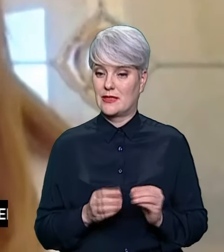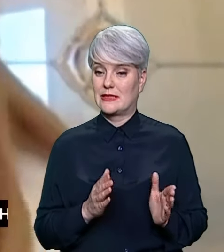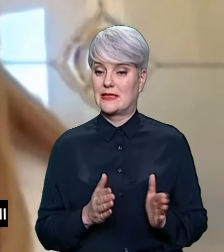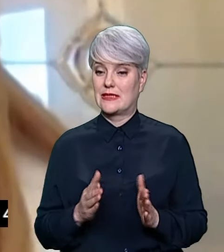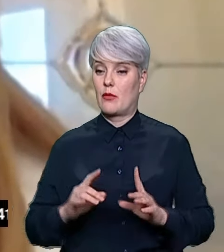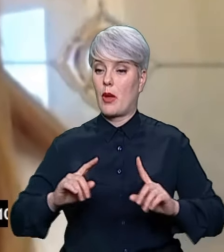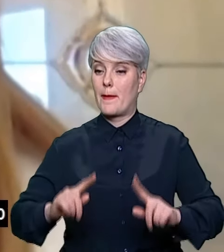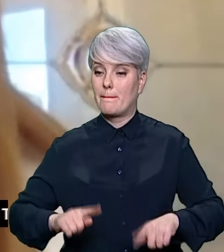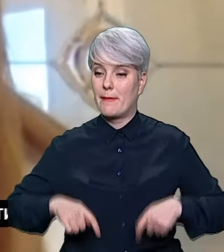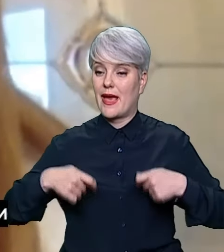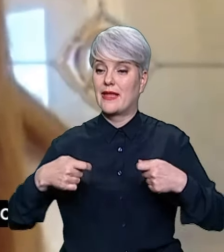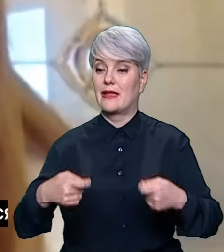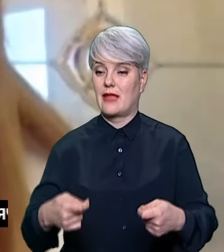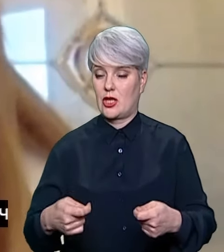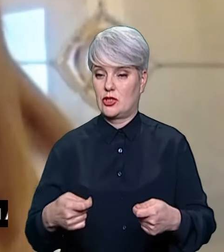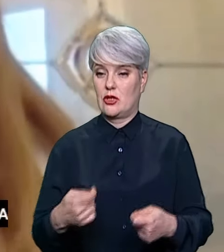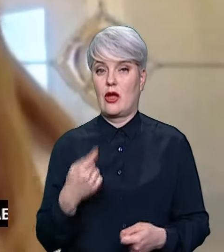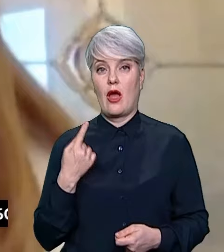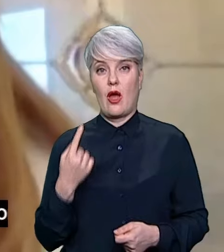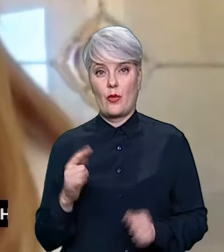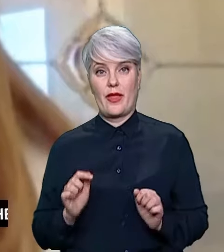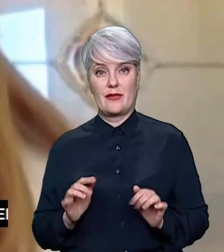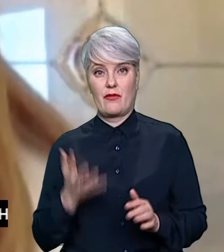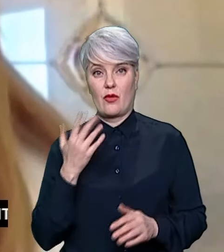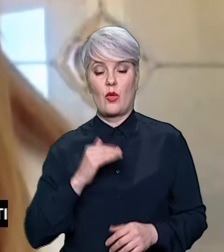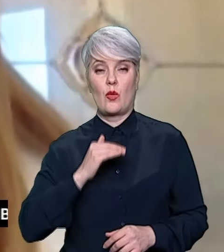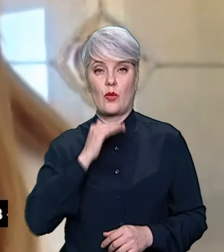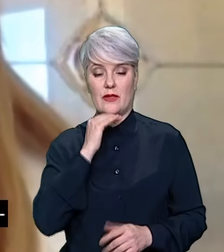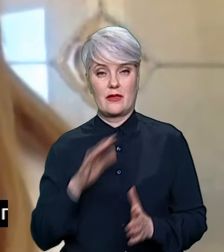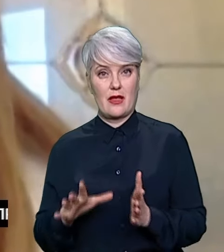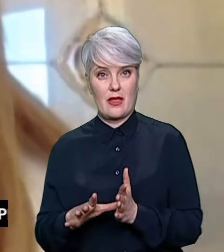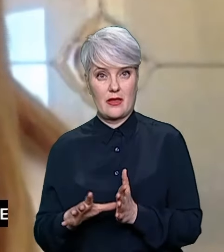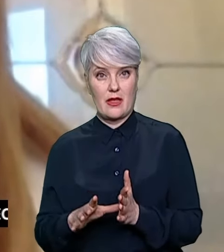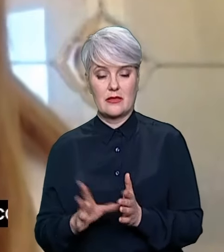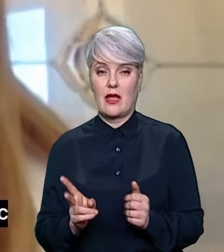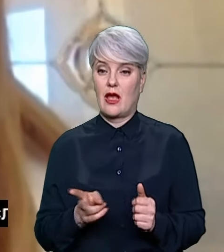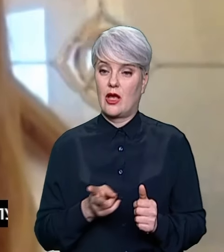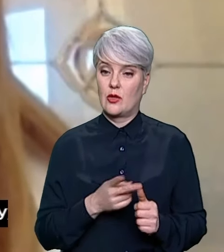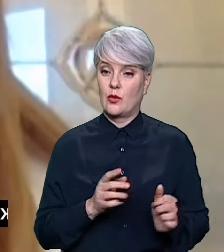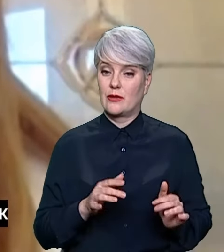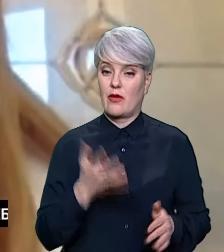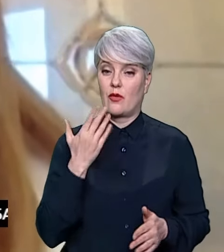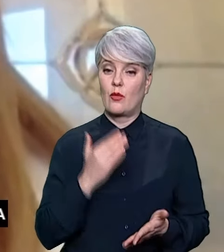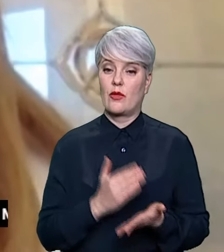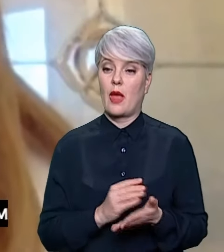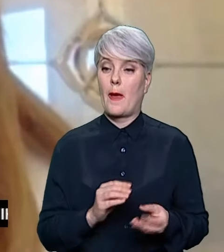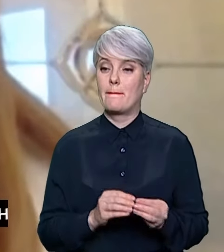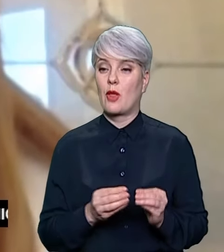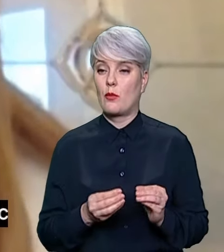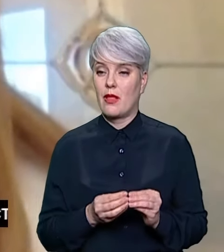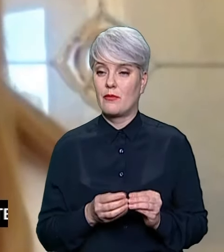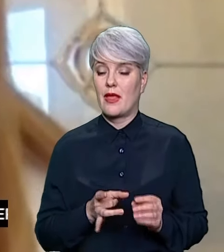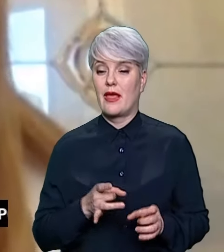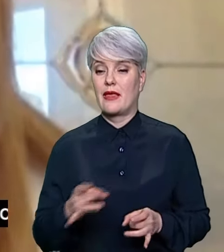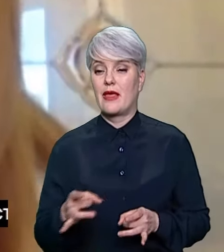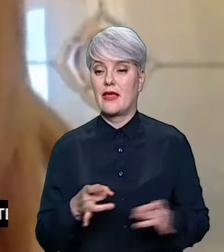системою передачі, тому що одна справа, коли достатньо генерації, інша справа, коли в нас є проблемні певні